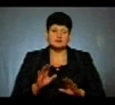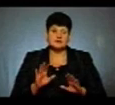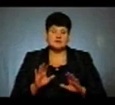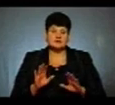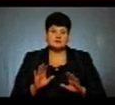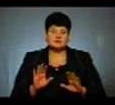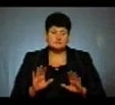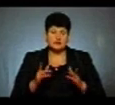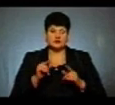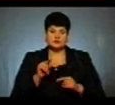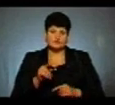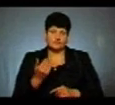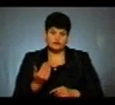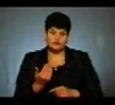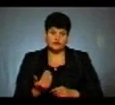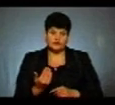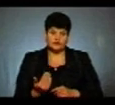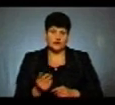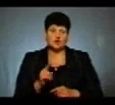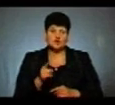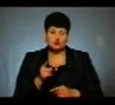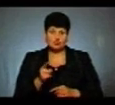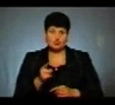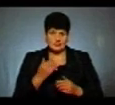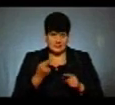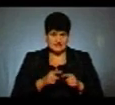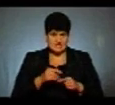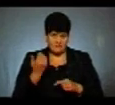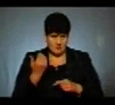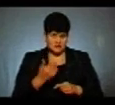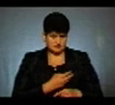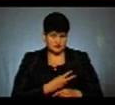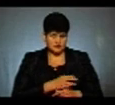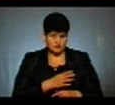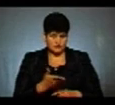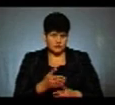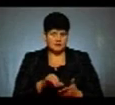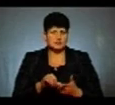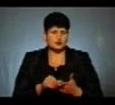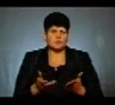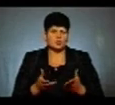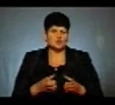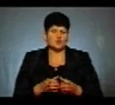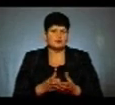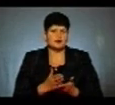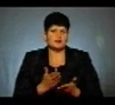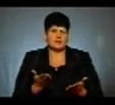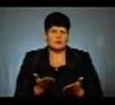петиції, чому? І взагалі, це лише ваша була ініціатива, чи ви є представником якоїсь певної групи,